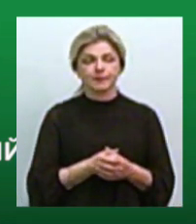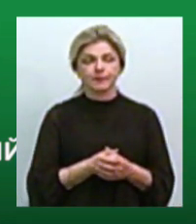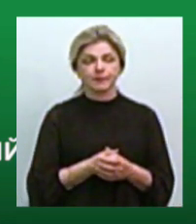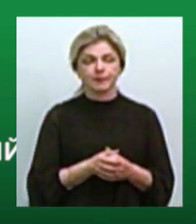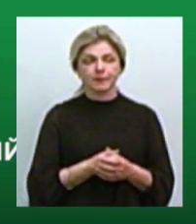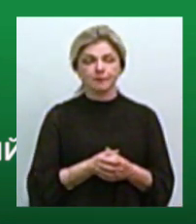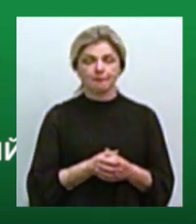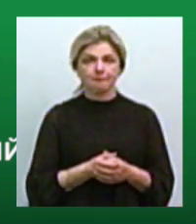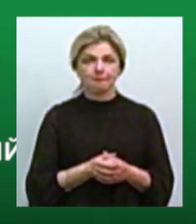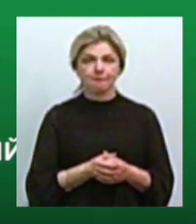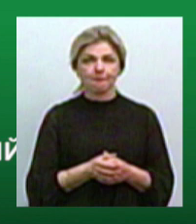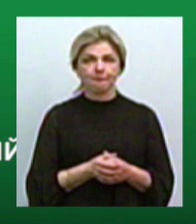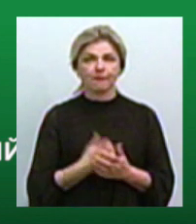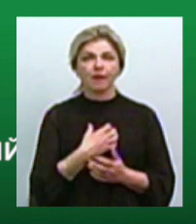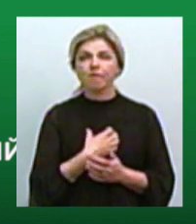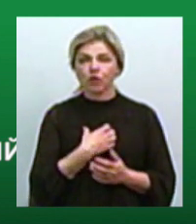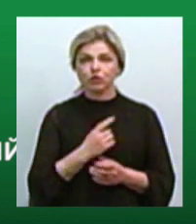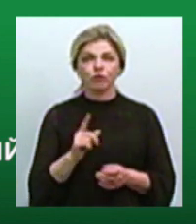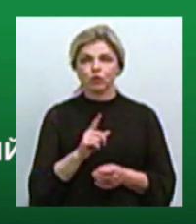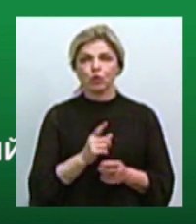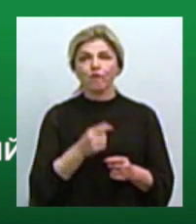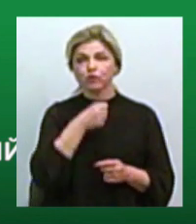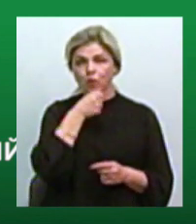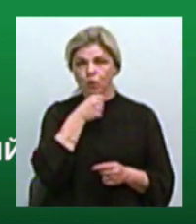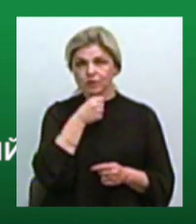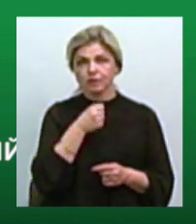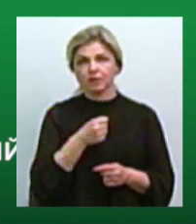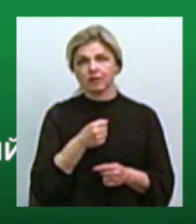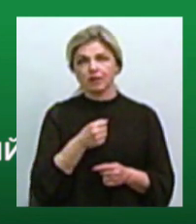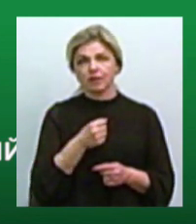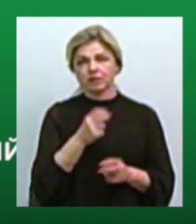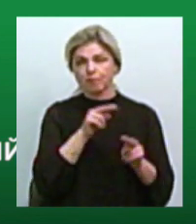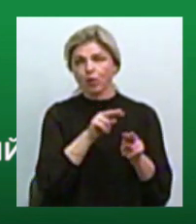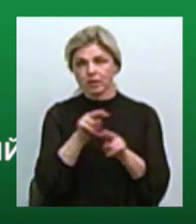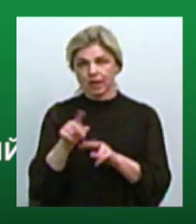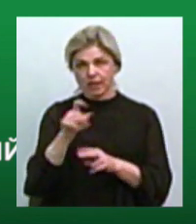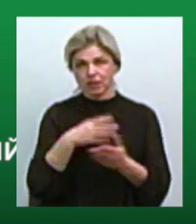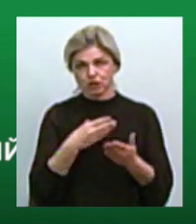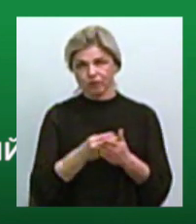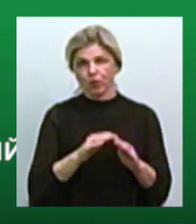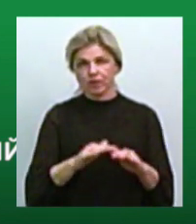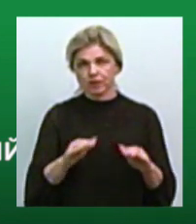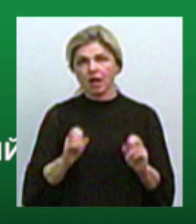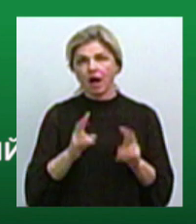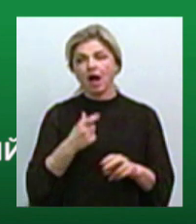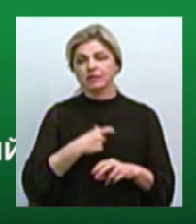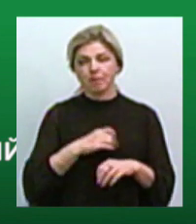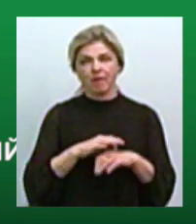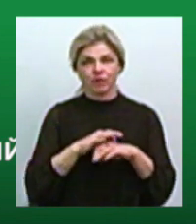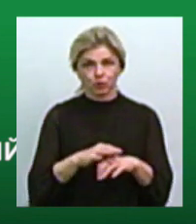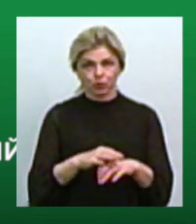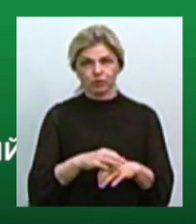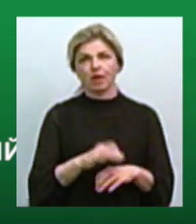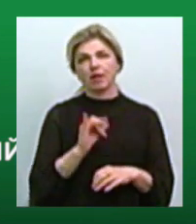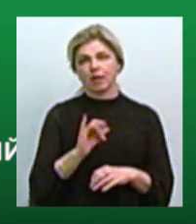то важливо, щоб саме дорослі поспостерігали за своєю дітлашнею, як вона себе поводить. Тому